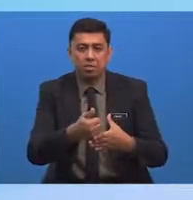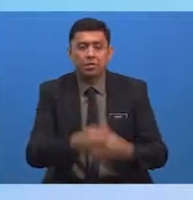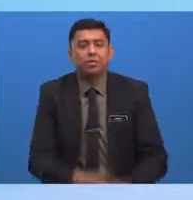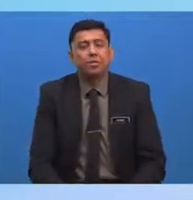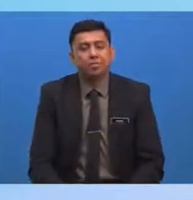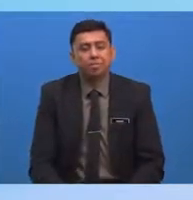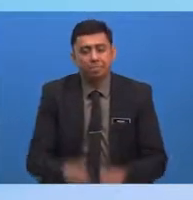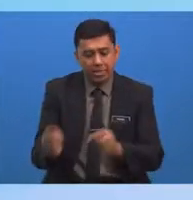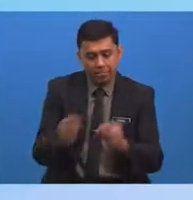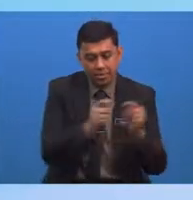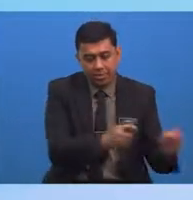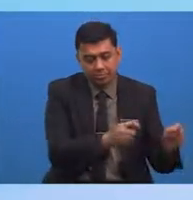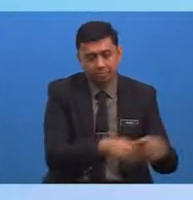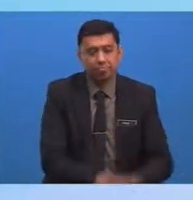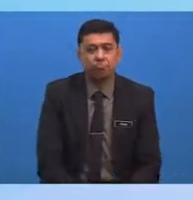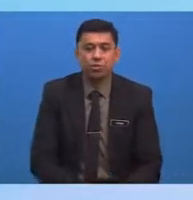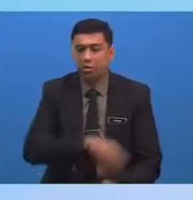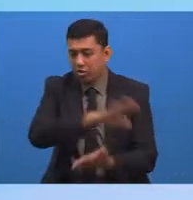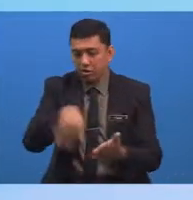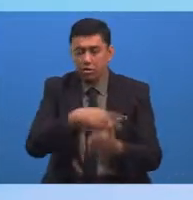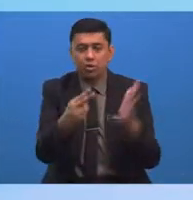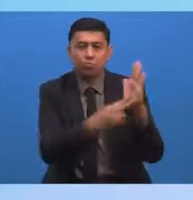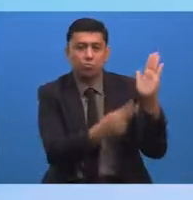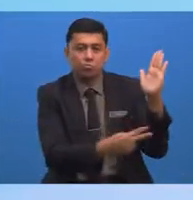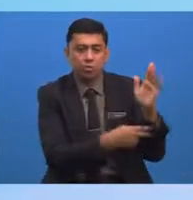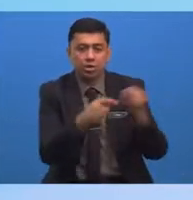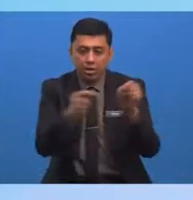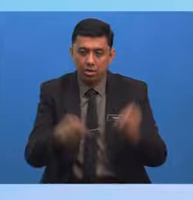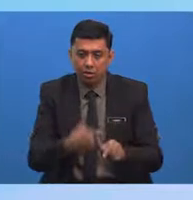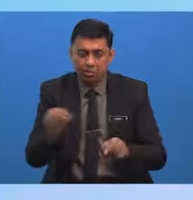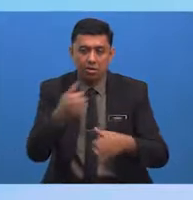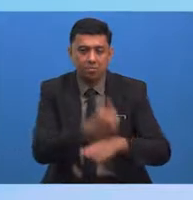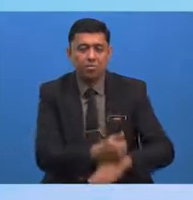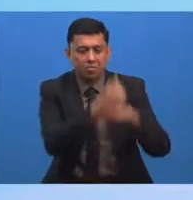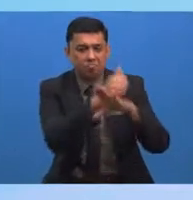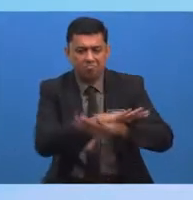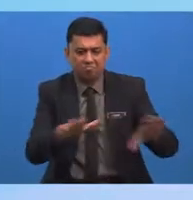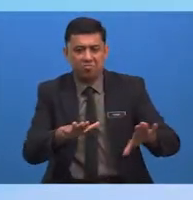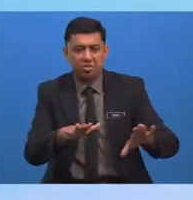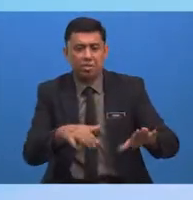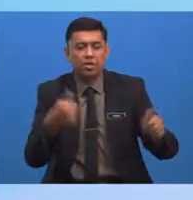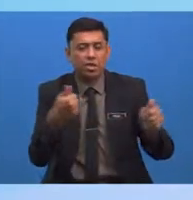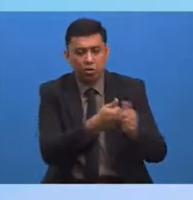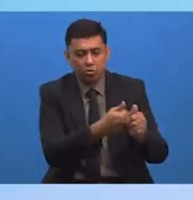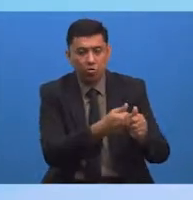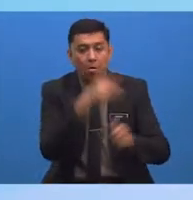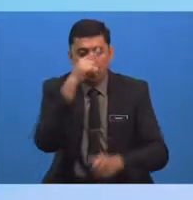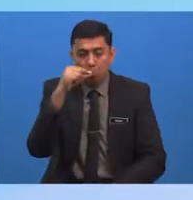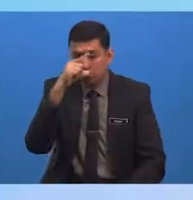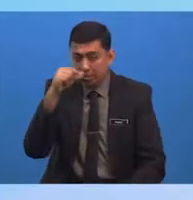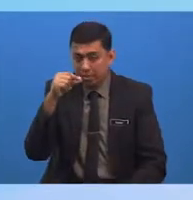dalam sistem pentadbirannya. Semua undang-undang tempatan dan adat yang tidak bercanggah dengan sistem